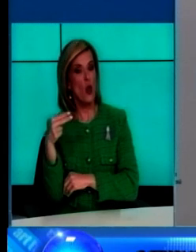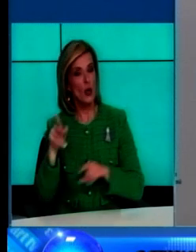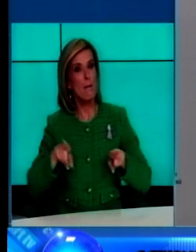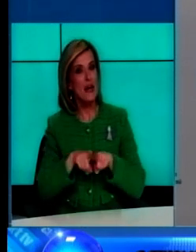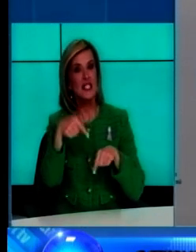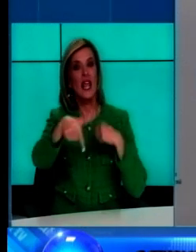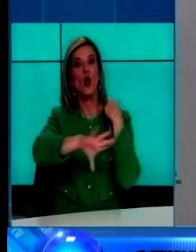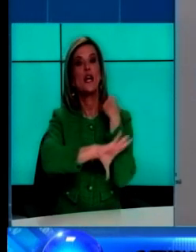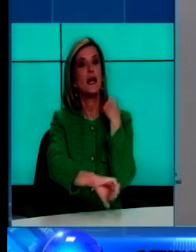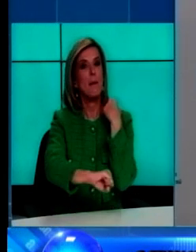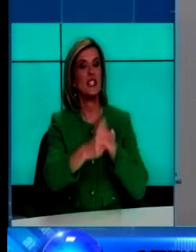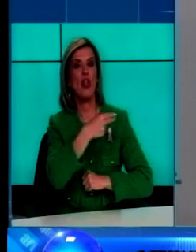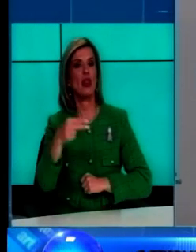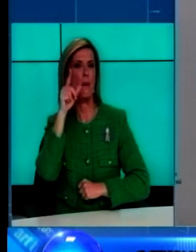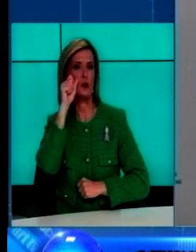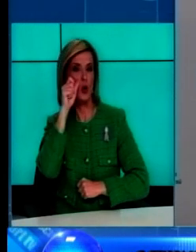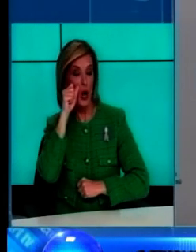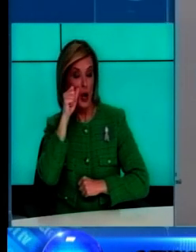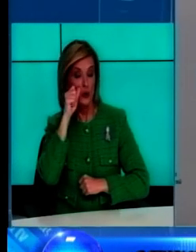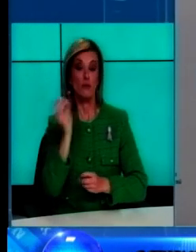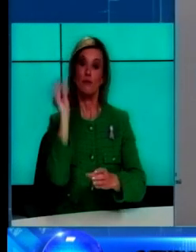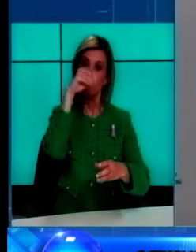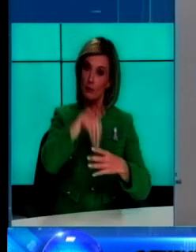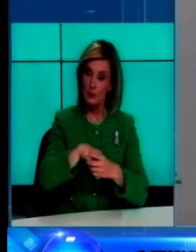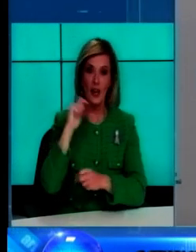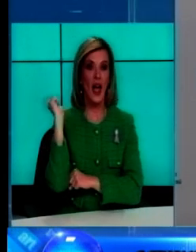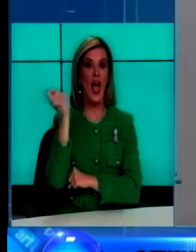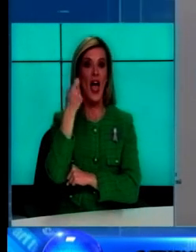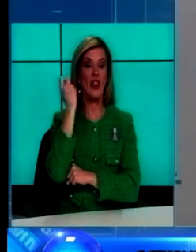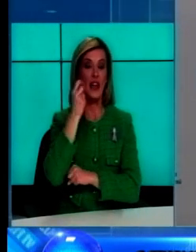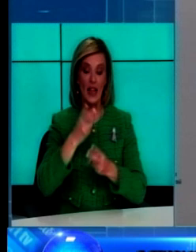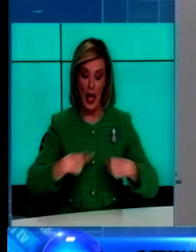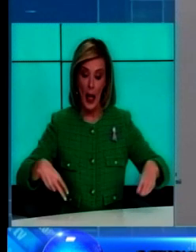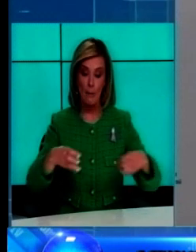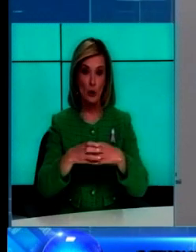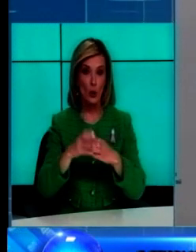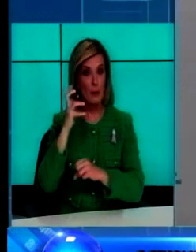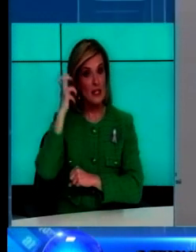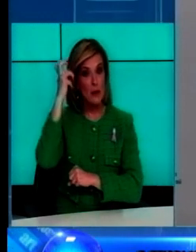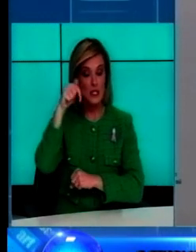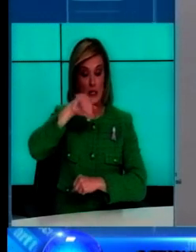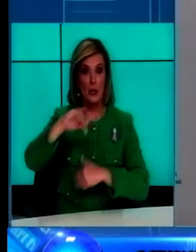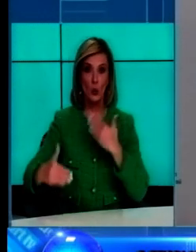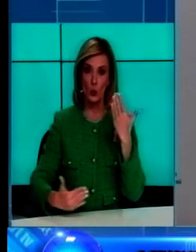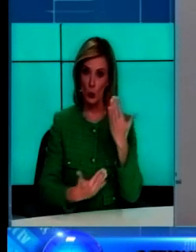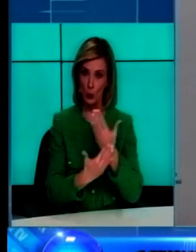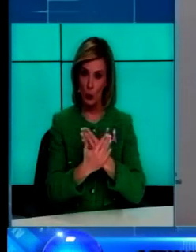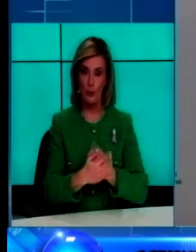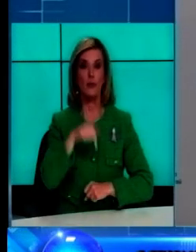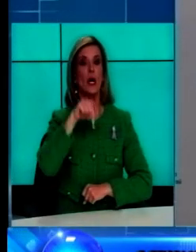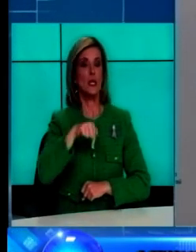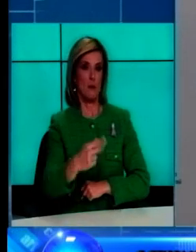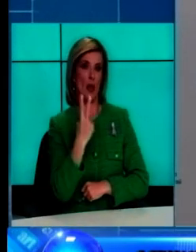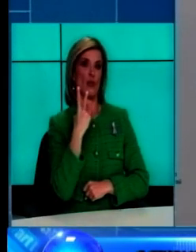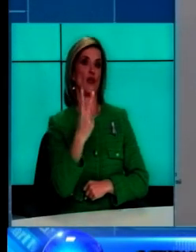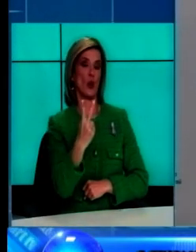σημαντικές απώλειες και ξεπέρασαν τους 500 ανά ημέρα εχθές. Στη Ρωσία, με ένα 34% του πληθυσμού εμβολιασμένου,